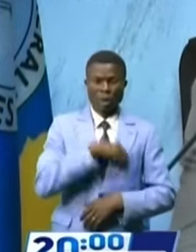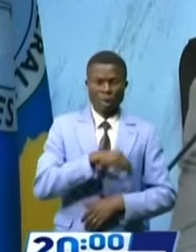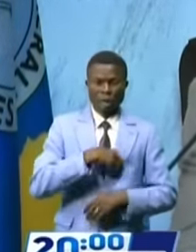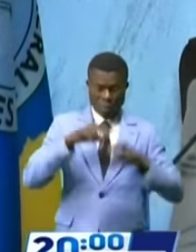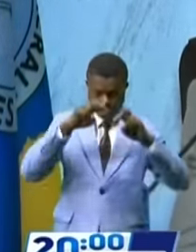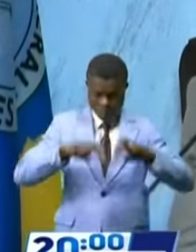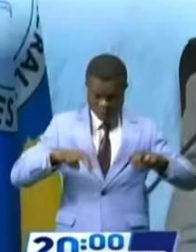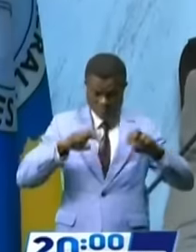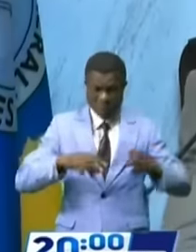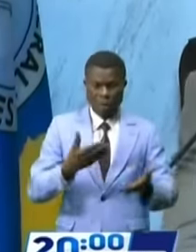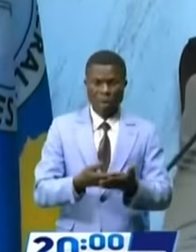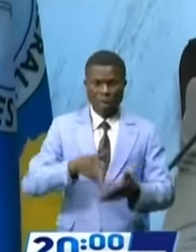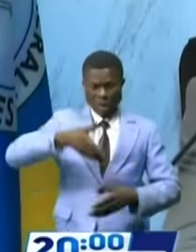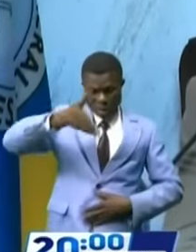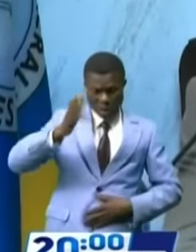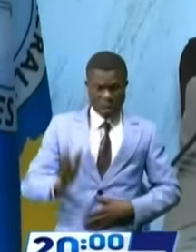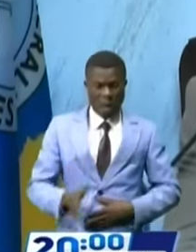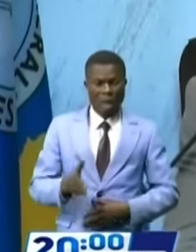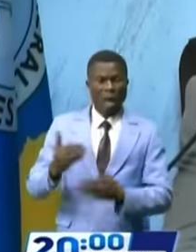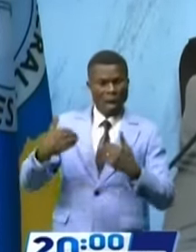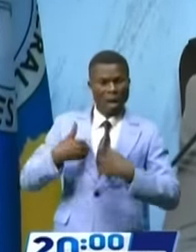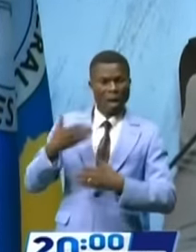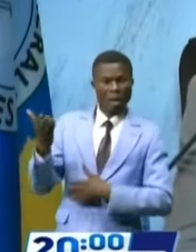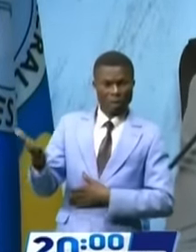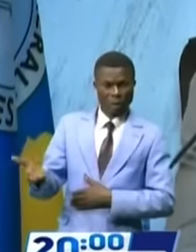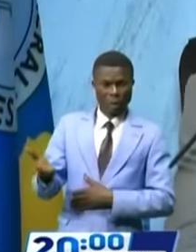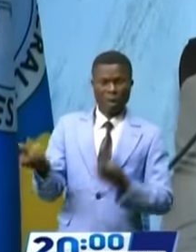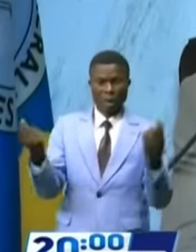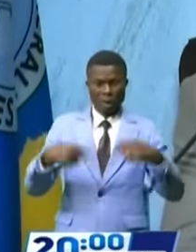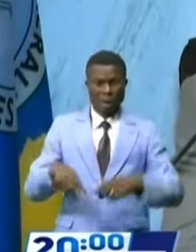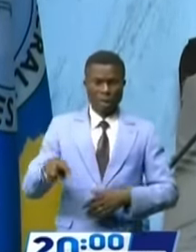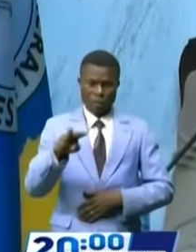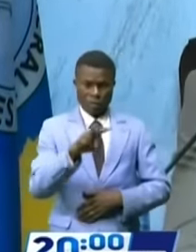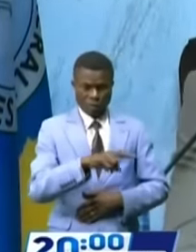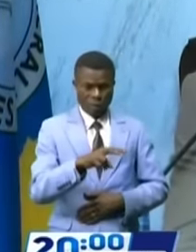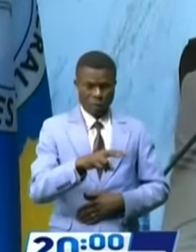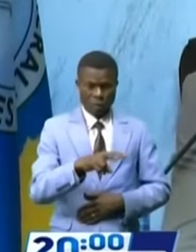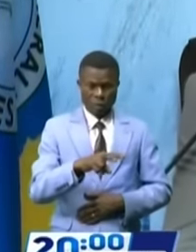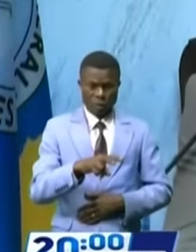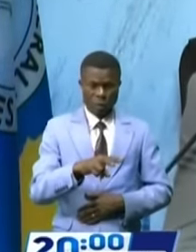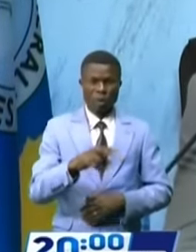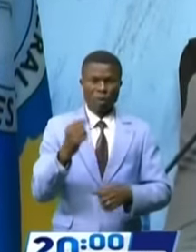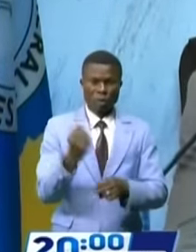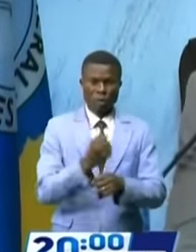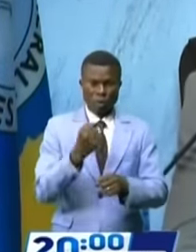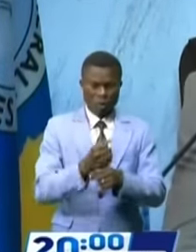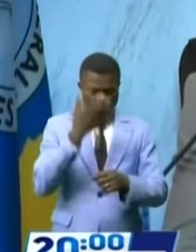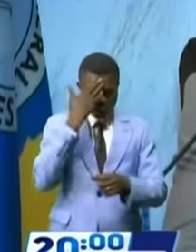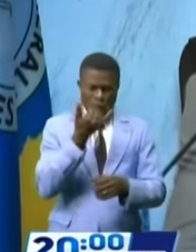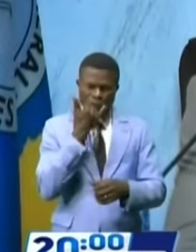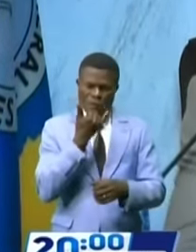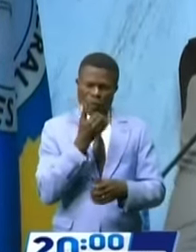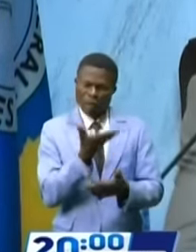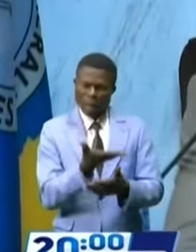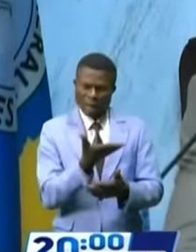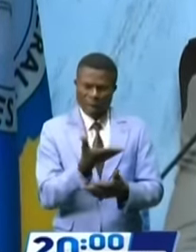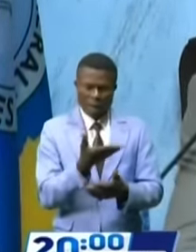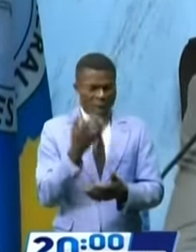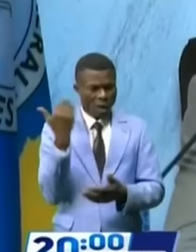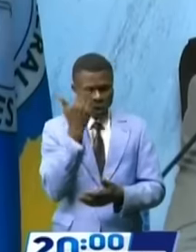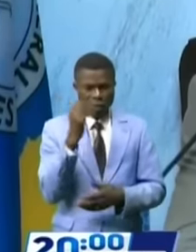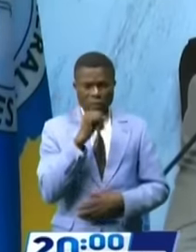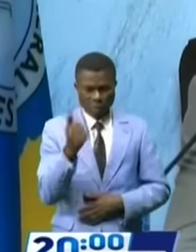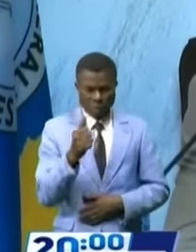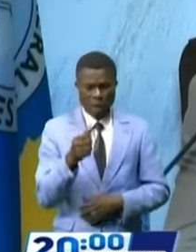d'enquête, avec les experts qu'il a, lorsque vous n'avez pas pu déceler un certain nombre d'irrégularités dans la